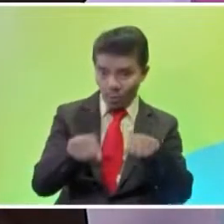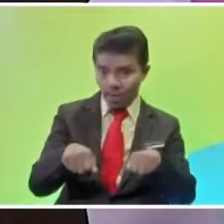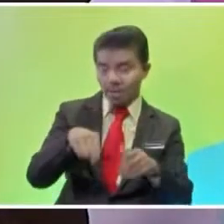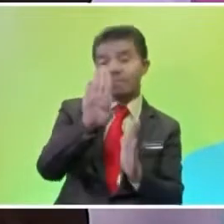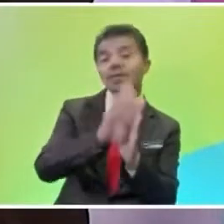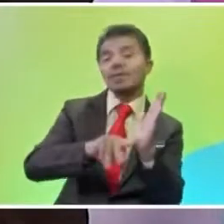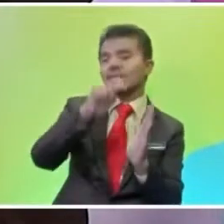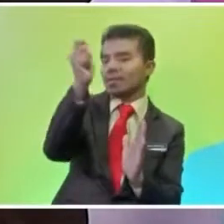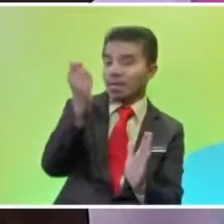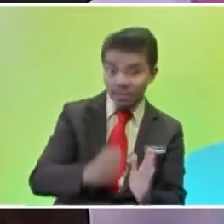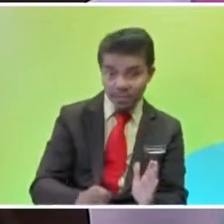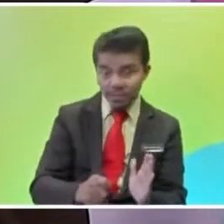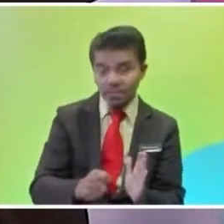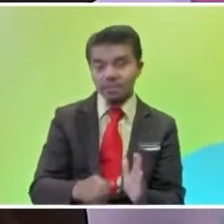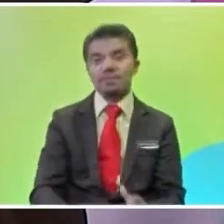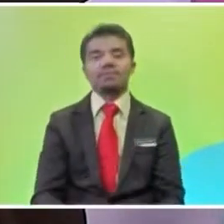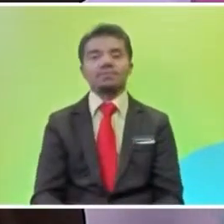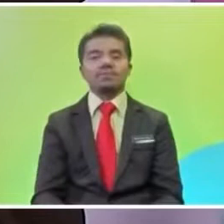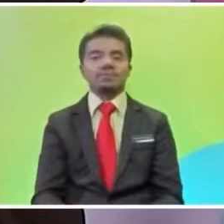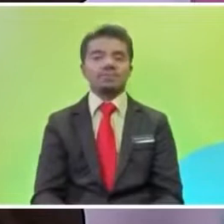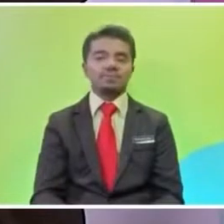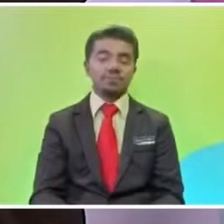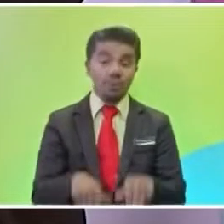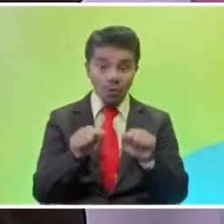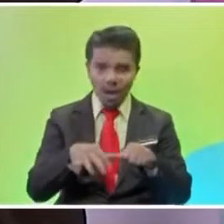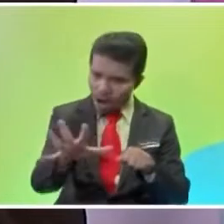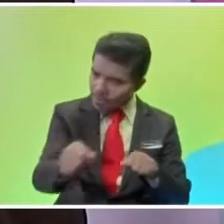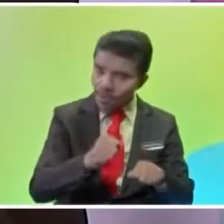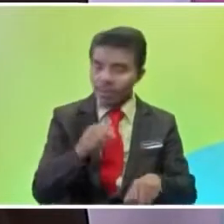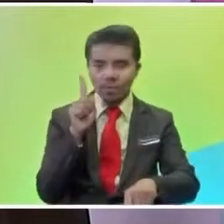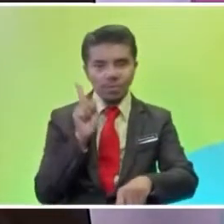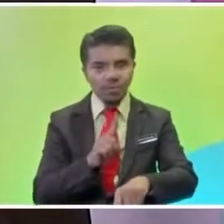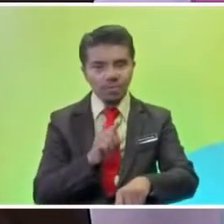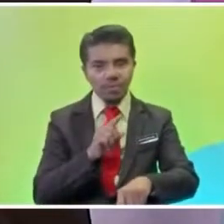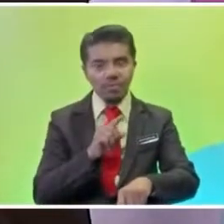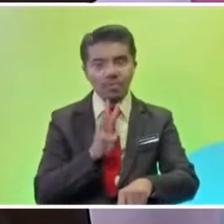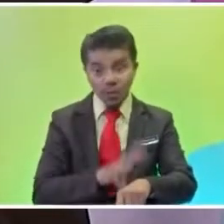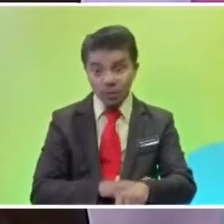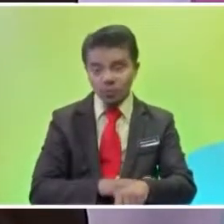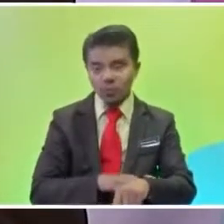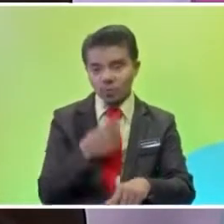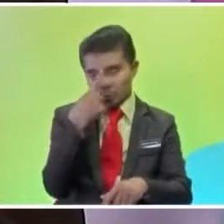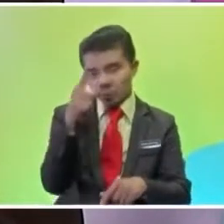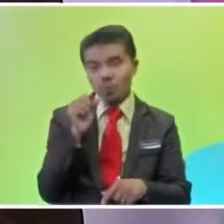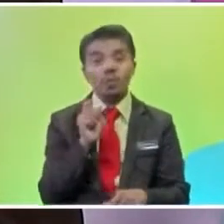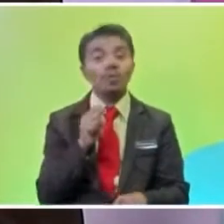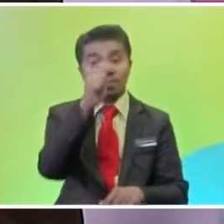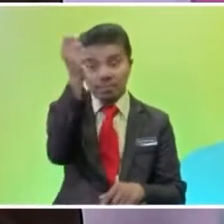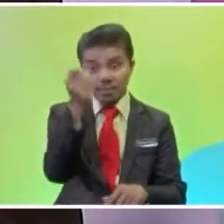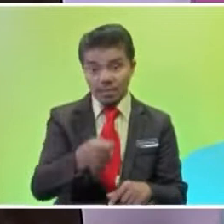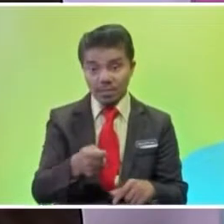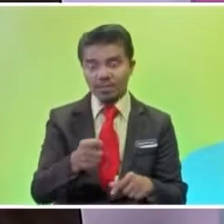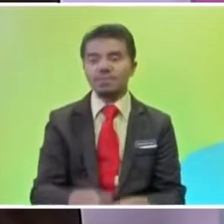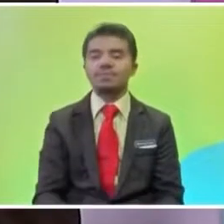jadi murid-murid lain boleh mengambil peluang dan kesempatan ini dan pencak Siran bukan hanya kepadaku pramurid yang membentang